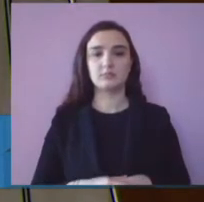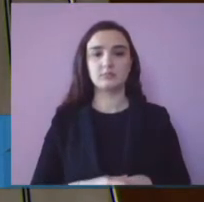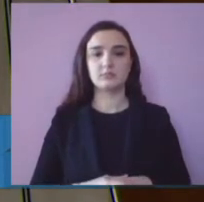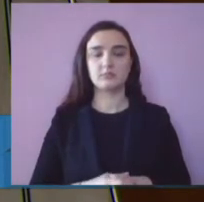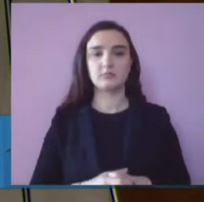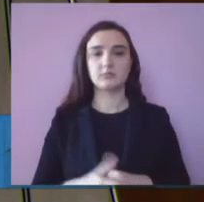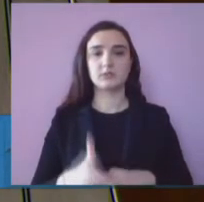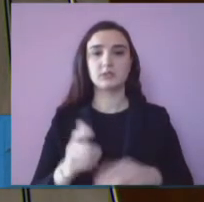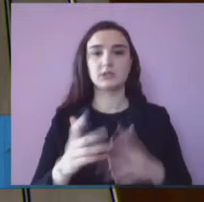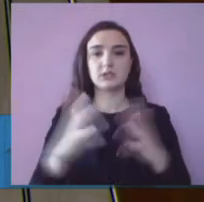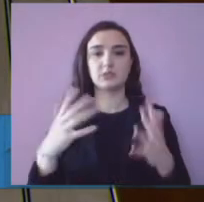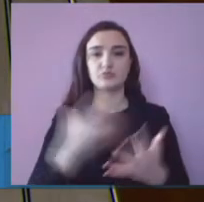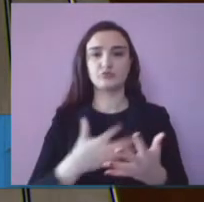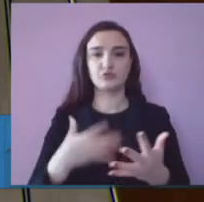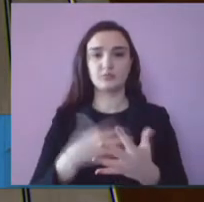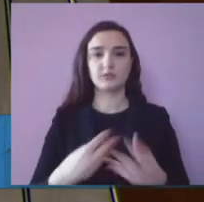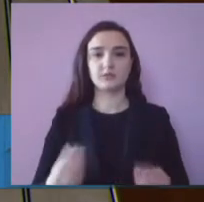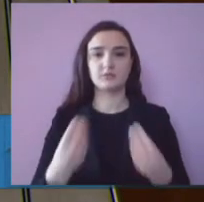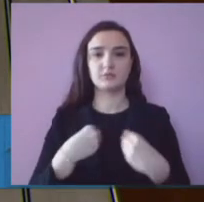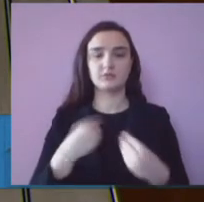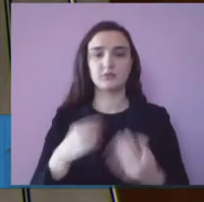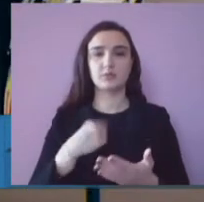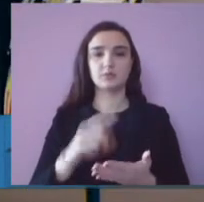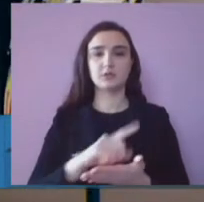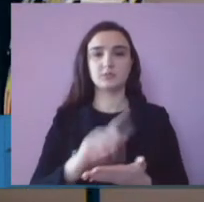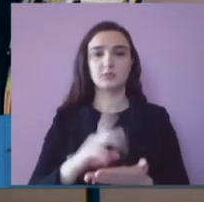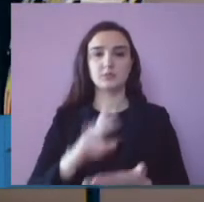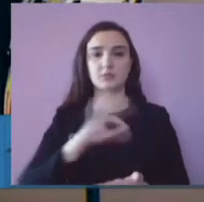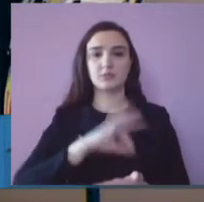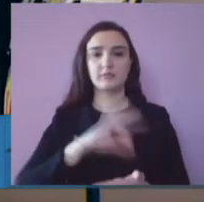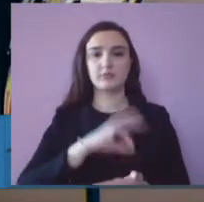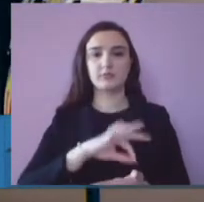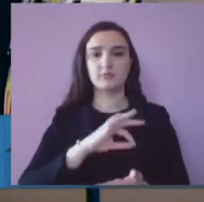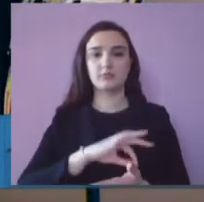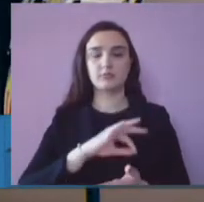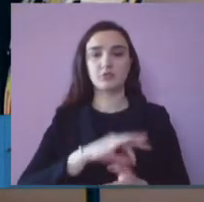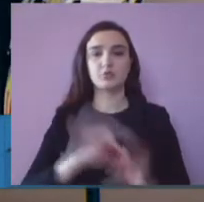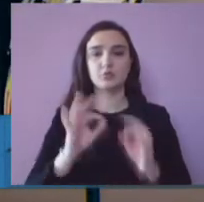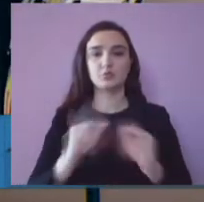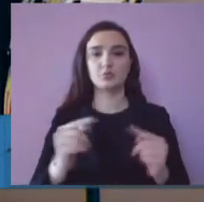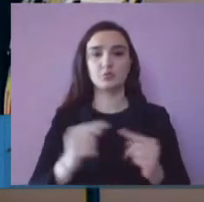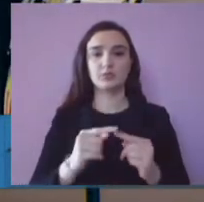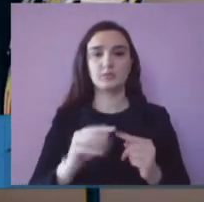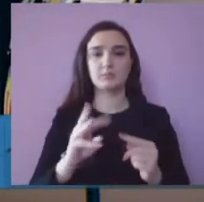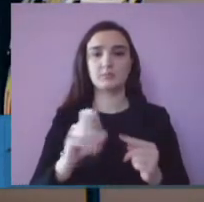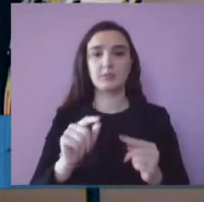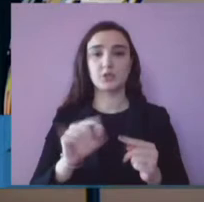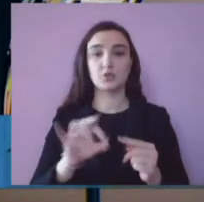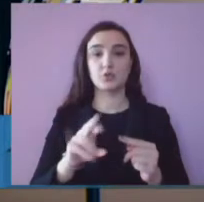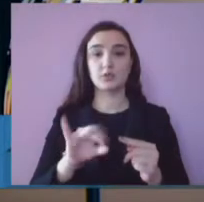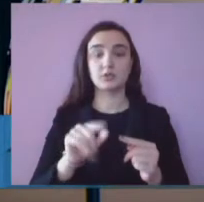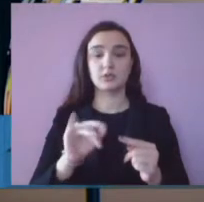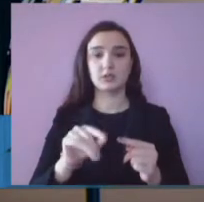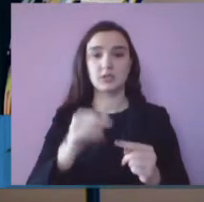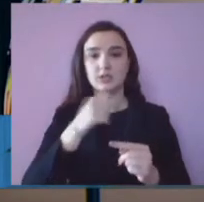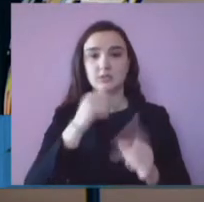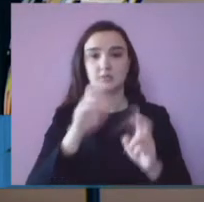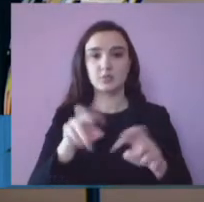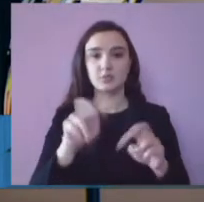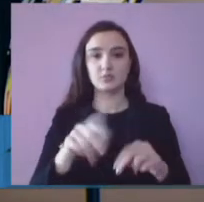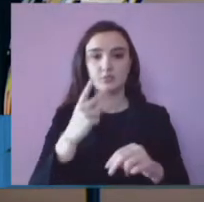იძენს და ჩვენ აუცილებლად უნდა გამოვიყენოთ ლაბორატორიული ზუსტი მეთოდები, დიაგნოსტიკა როცა არის, ექსპერტული შეფასება როცა